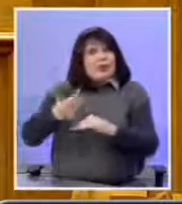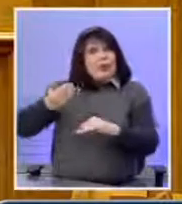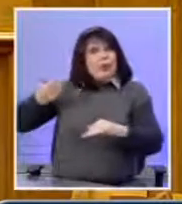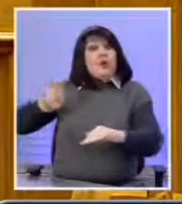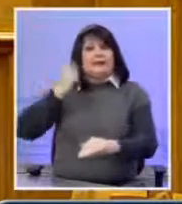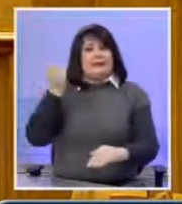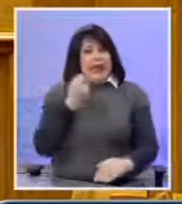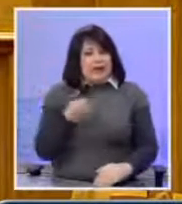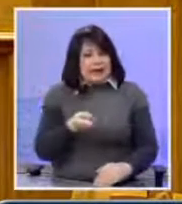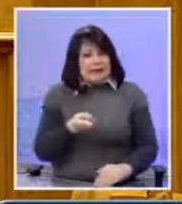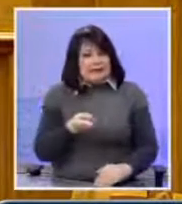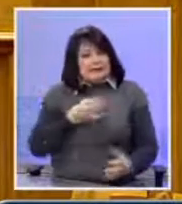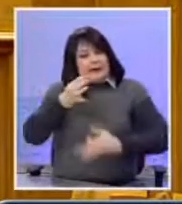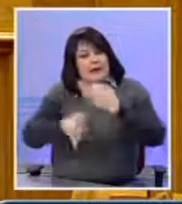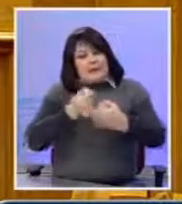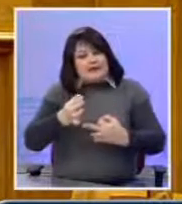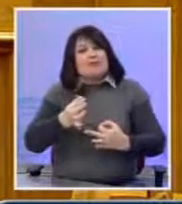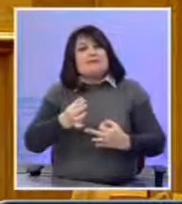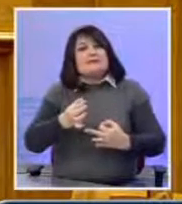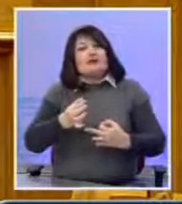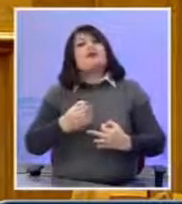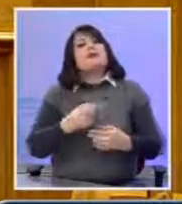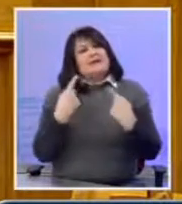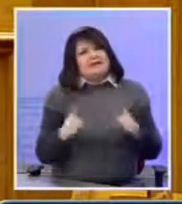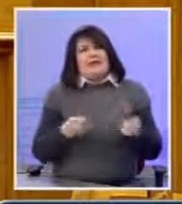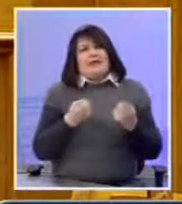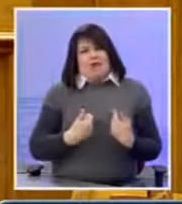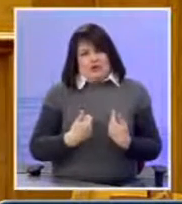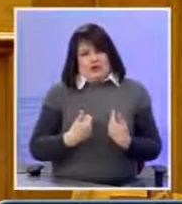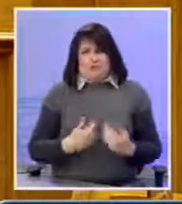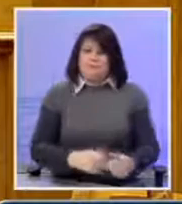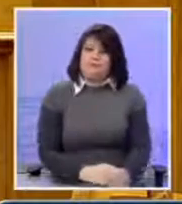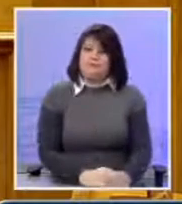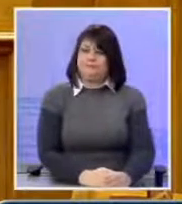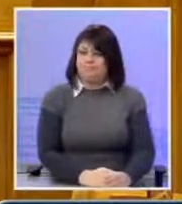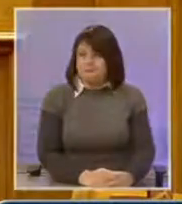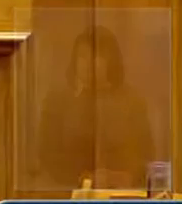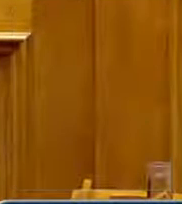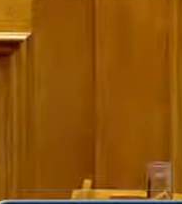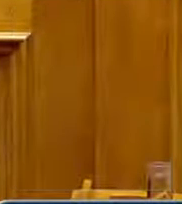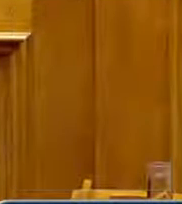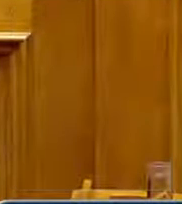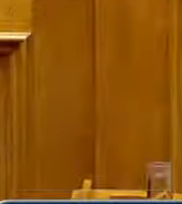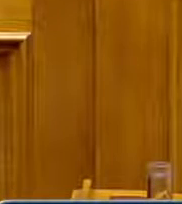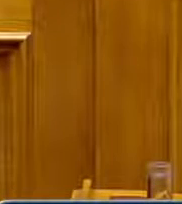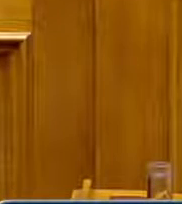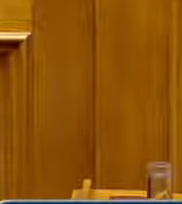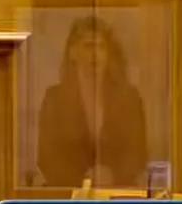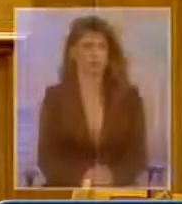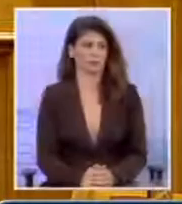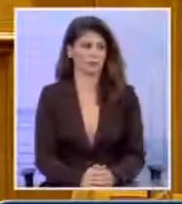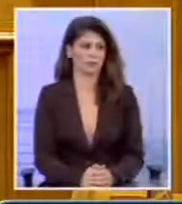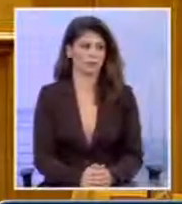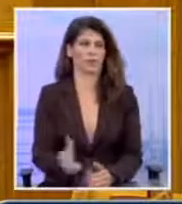και να προσπαθήσετε να τον πείσετε ότι εμείς κάνουμε κάτι άλλο. Ακούμε επίσης την κριτική σας απέναντι στην